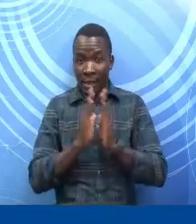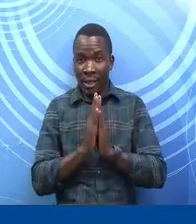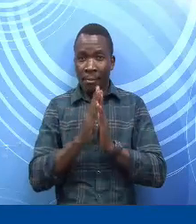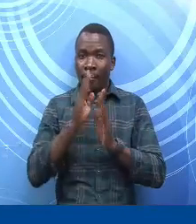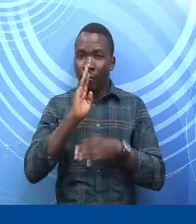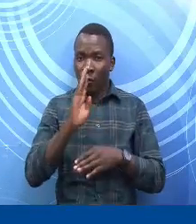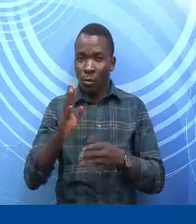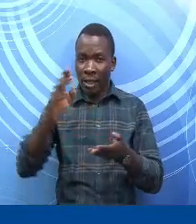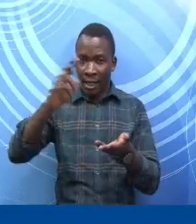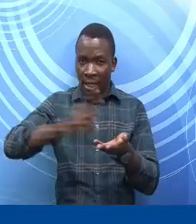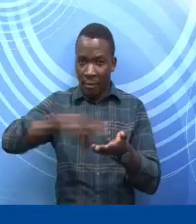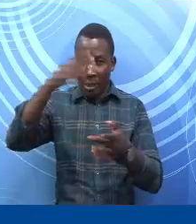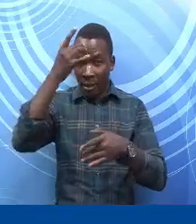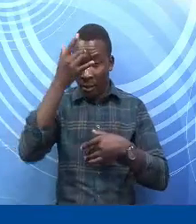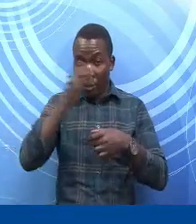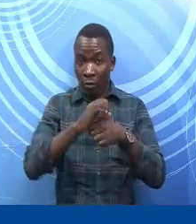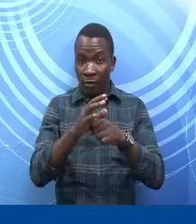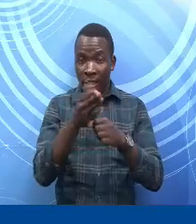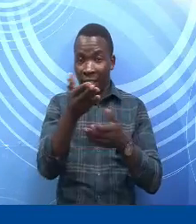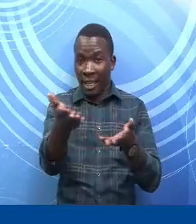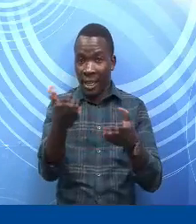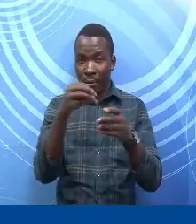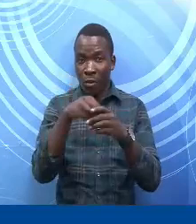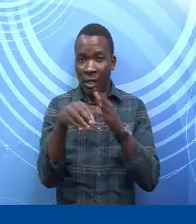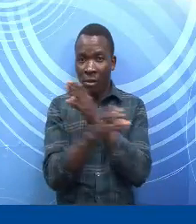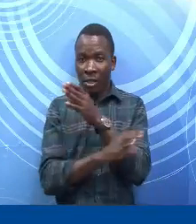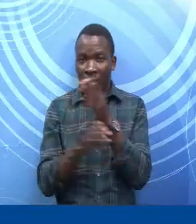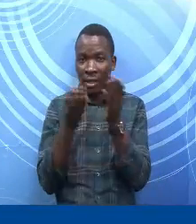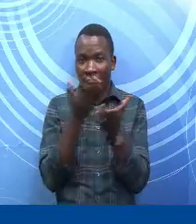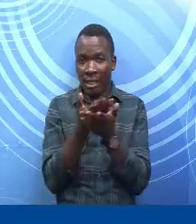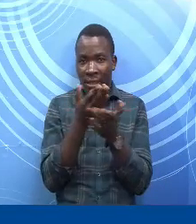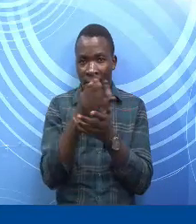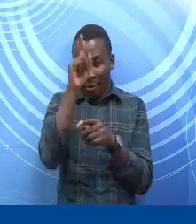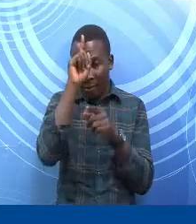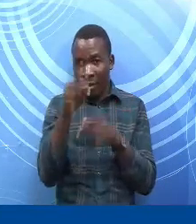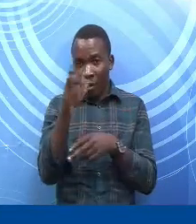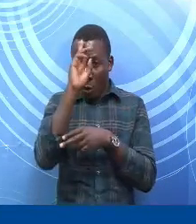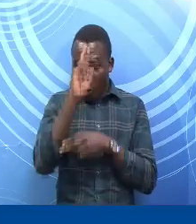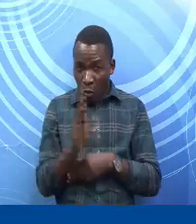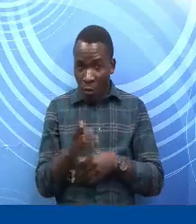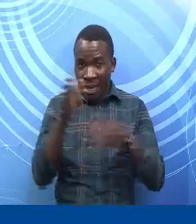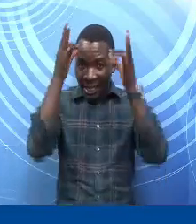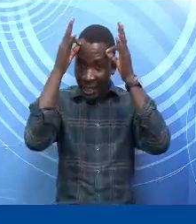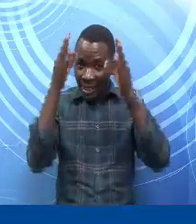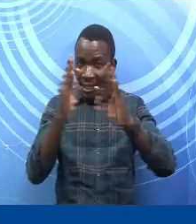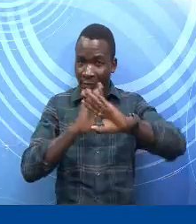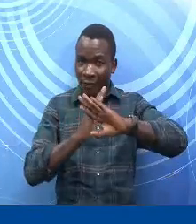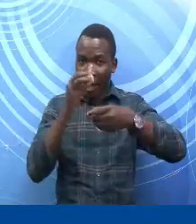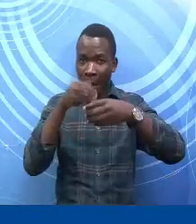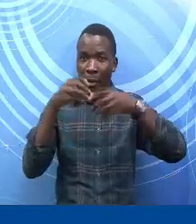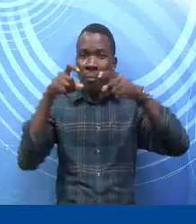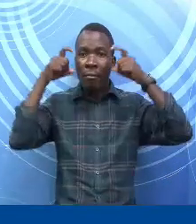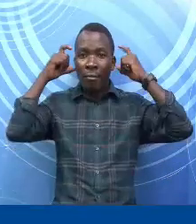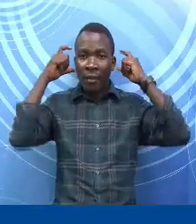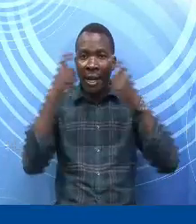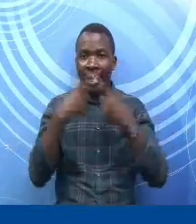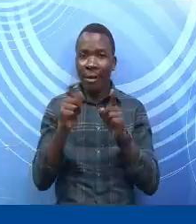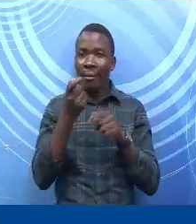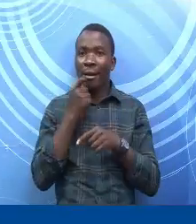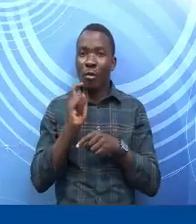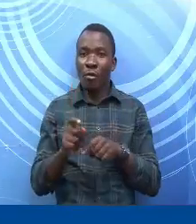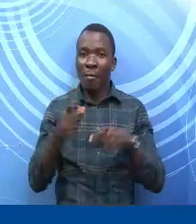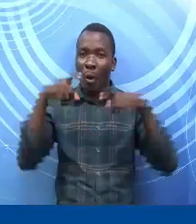yemeje ko ikibazo cya COVID gihari muri icyo gihugu, ndetse asaba abaturage kubahiriza ingamba zo kukirinda harimo no kwambara udupfukamunwa, ariko ngo bagomba